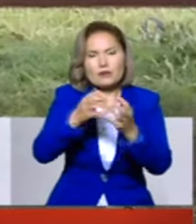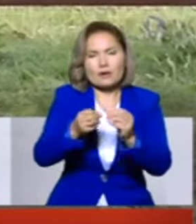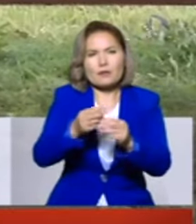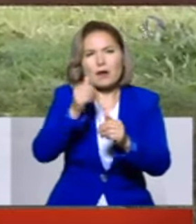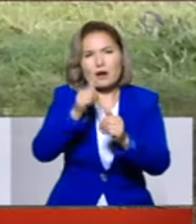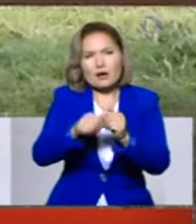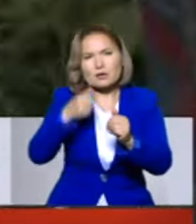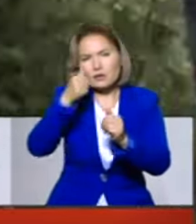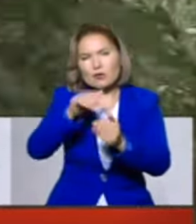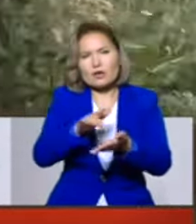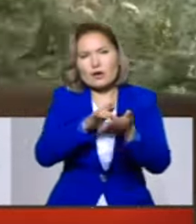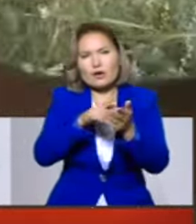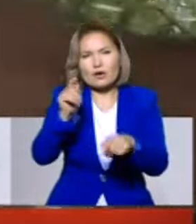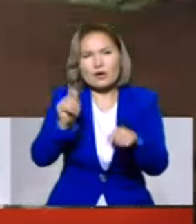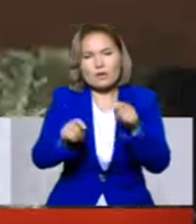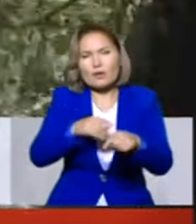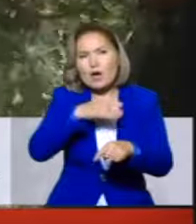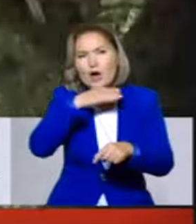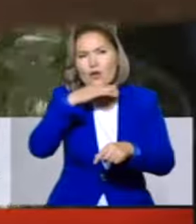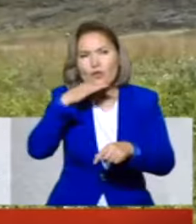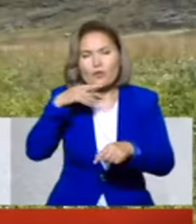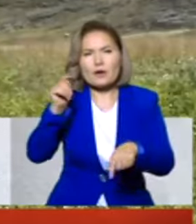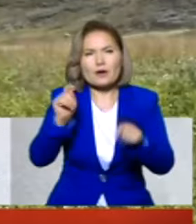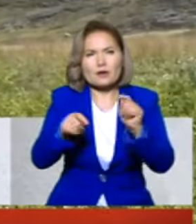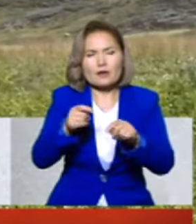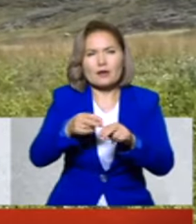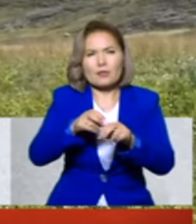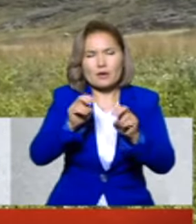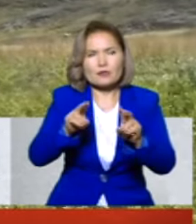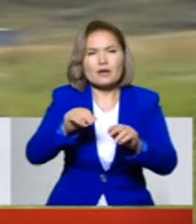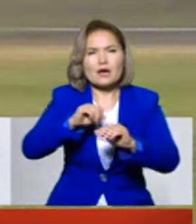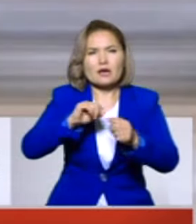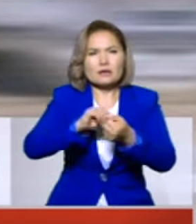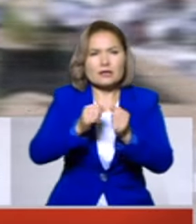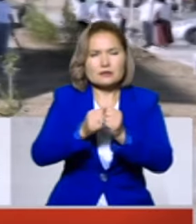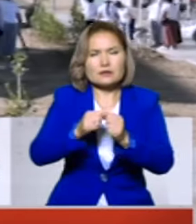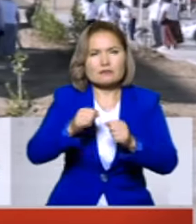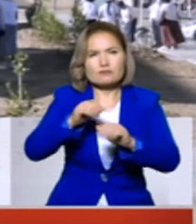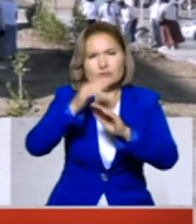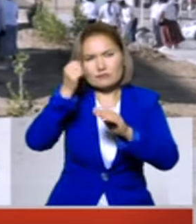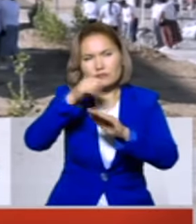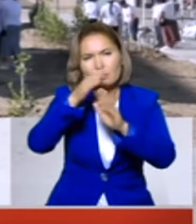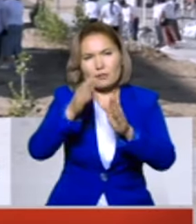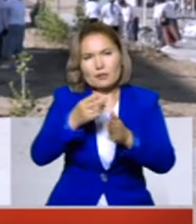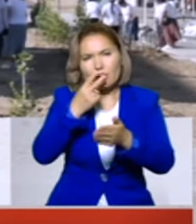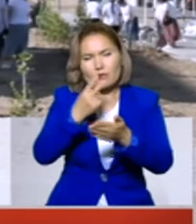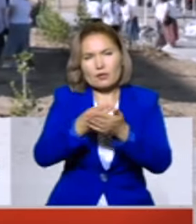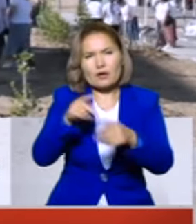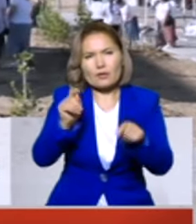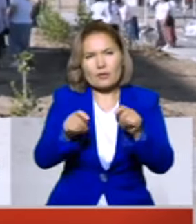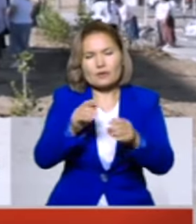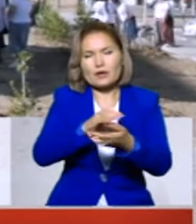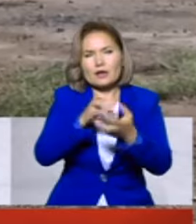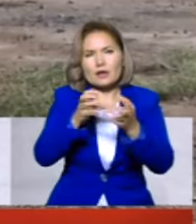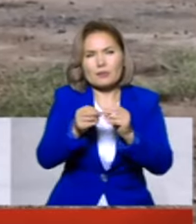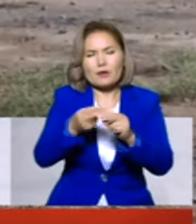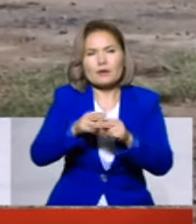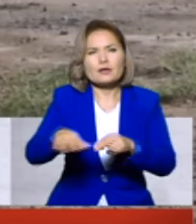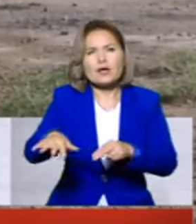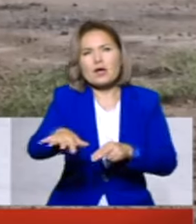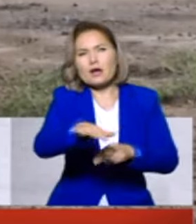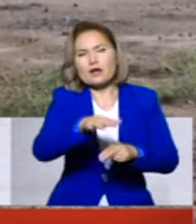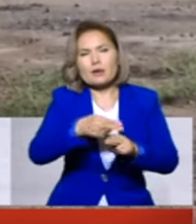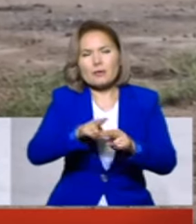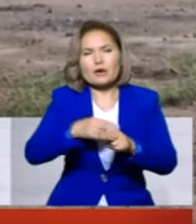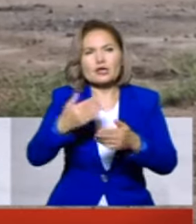адам үзілмей, алыс жақыннан туристер тастағы таңбаларды тамашалауға келеді. Маңғыстауда екі акцияға Мұнайлы ауданы Қызылтөбе елді